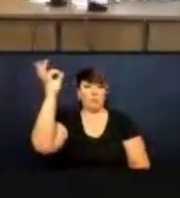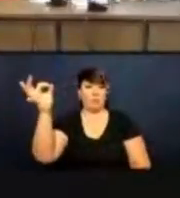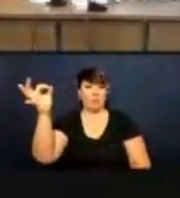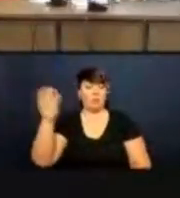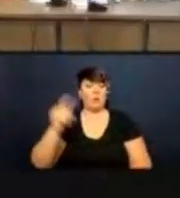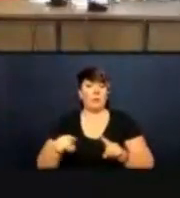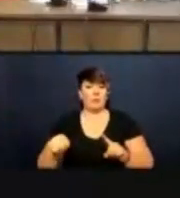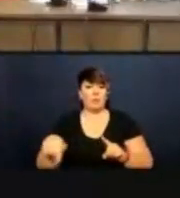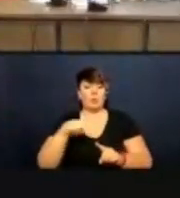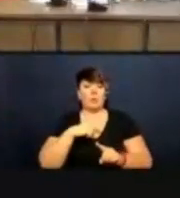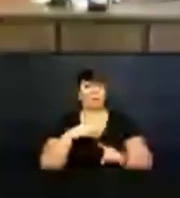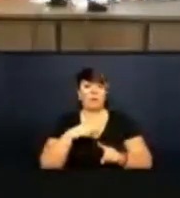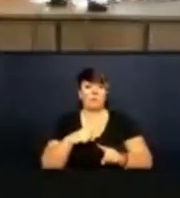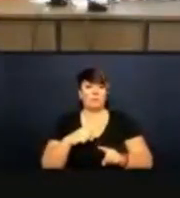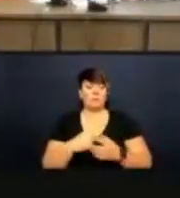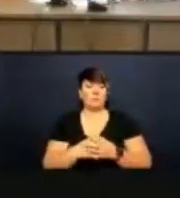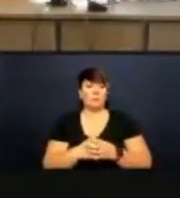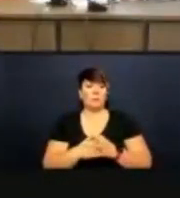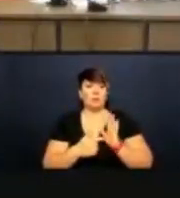ya mashule.